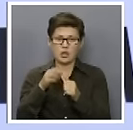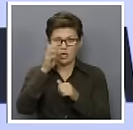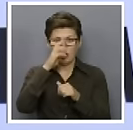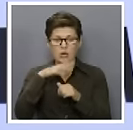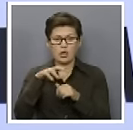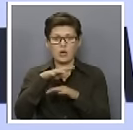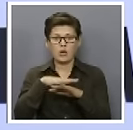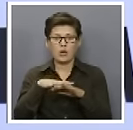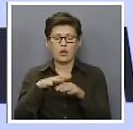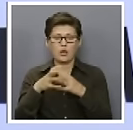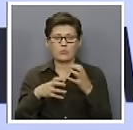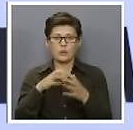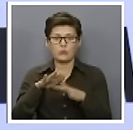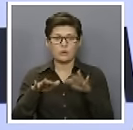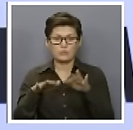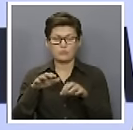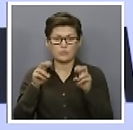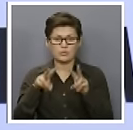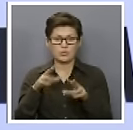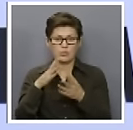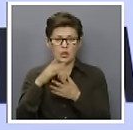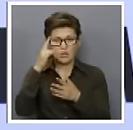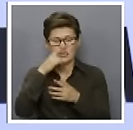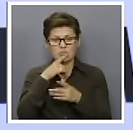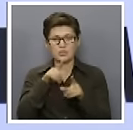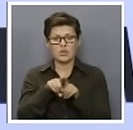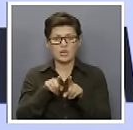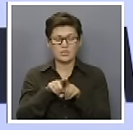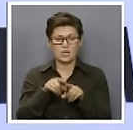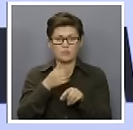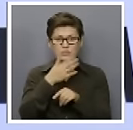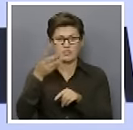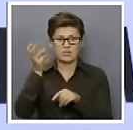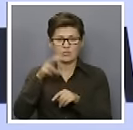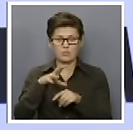рас, халықаралық деңгейде осындай мамандары бар Қазақстанның деген сияқты бізге